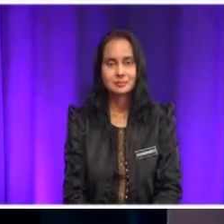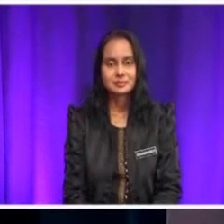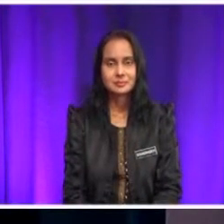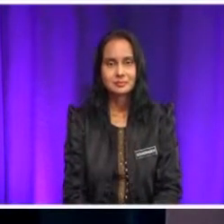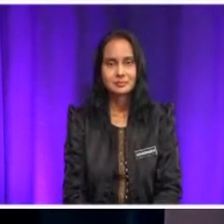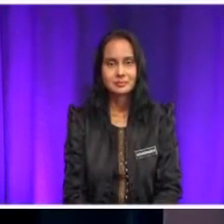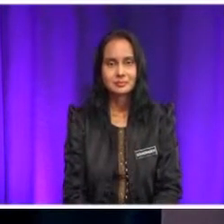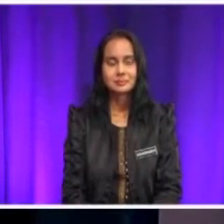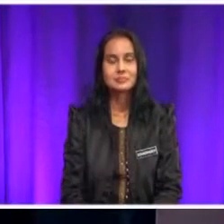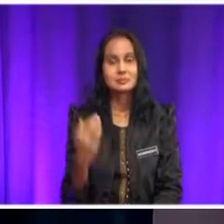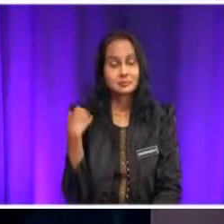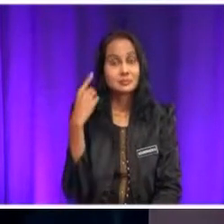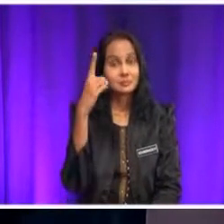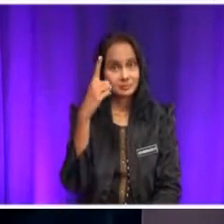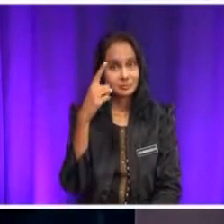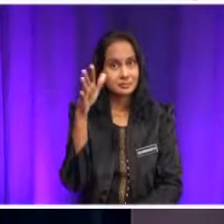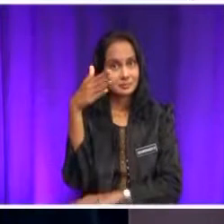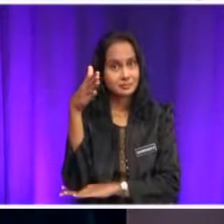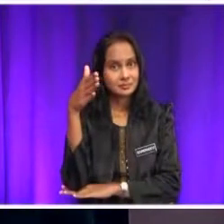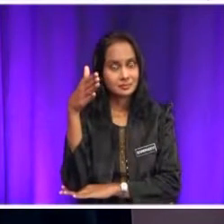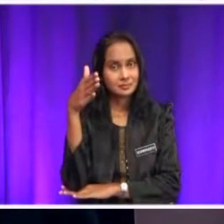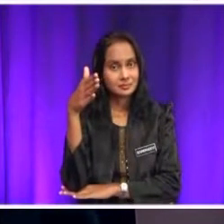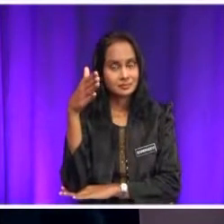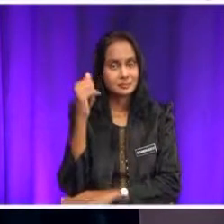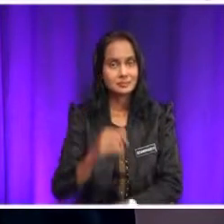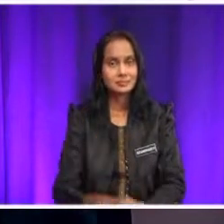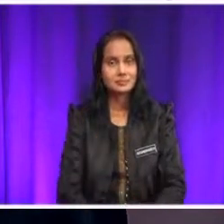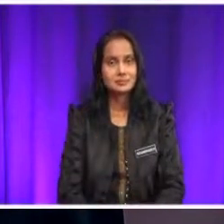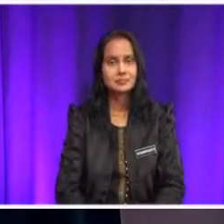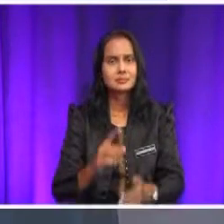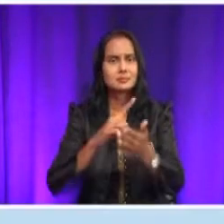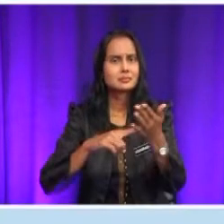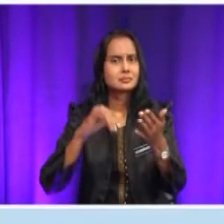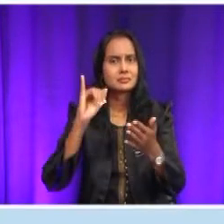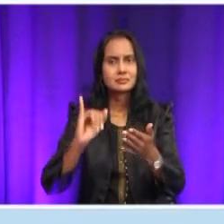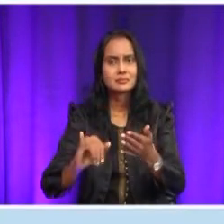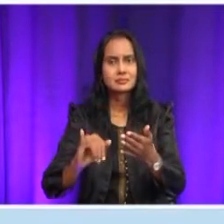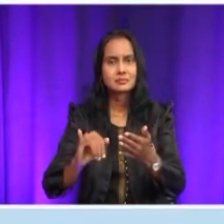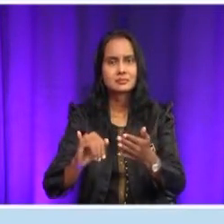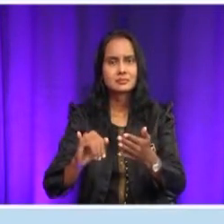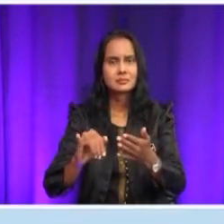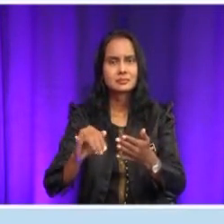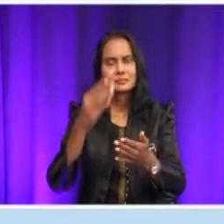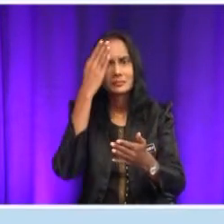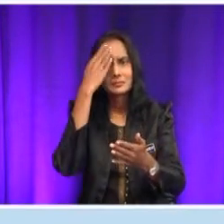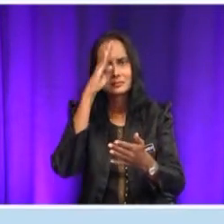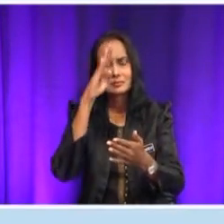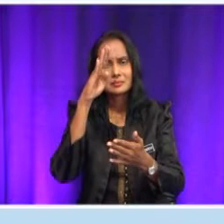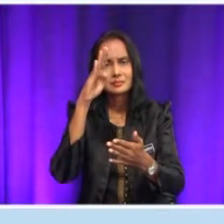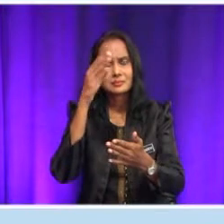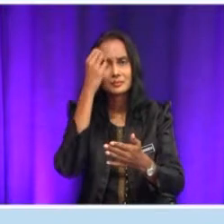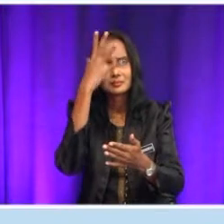oke Ada sebatang pokok yang boleh ciuman bagi pendapat